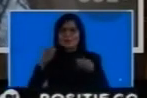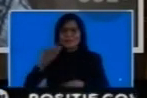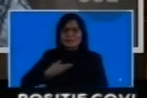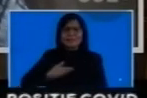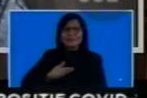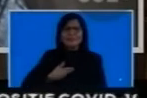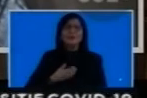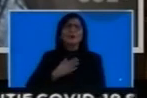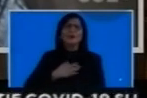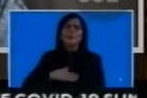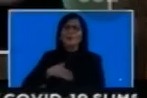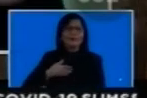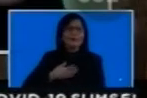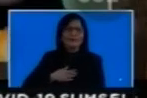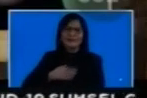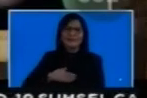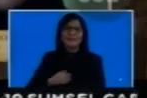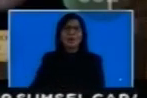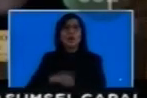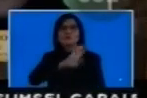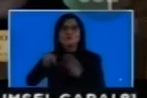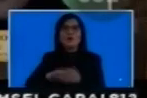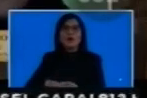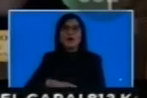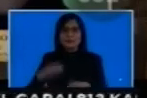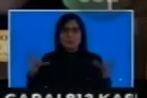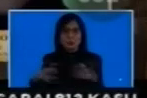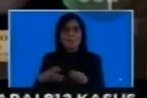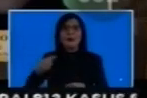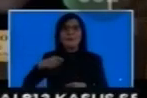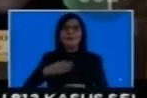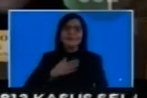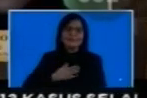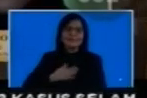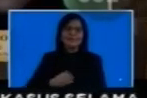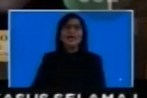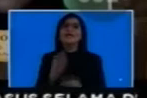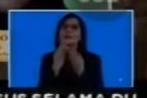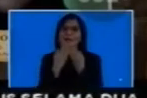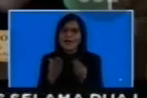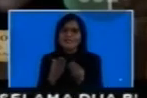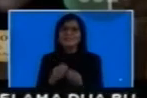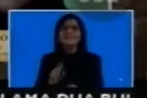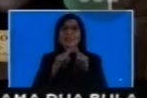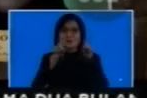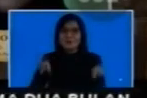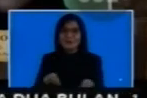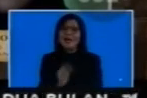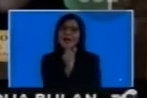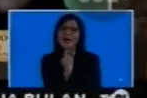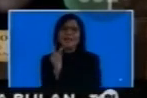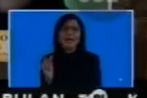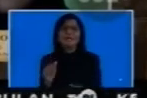tapi semua tim di kementerian luar biasa tersentuhnya. Jadi terima kasih untuk sudah nulis surat dengan tutur kata yang